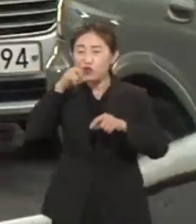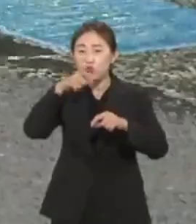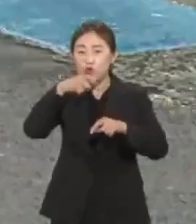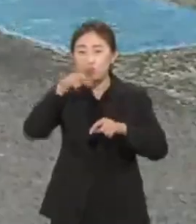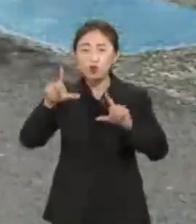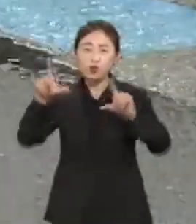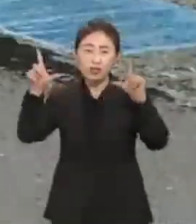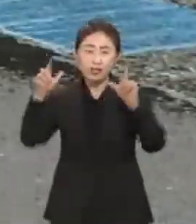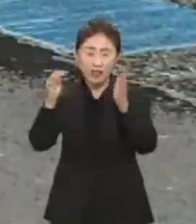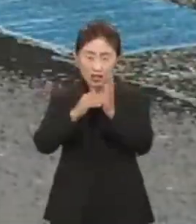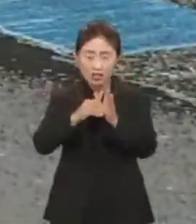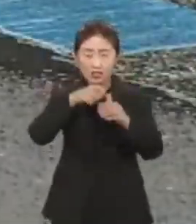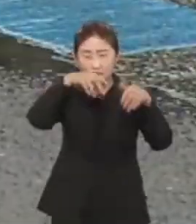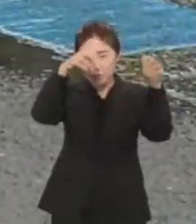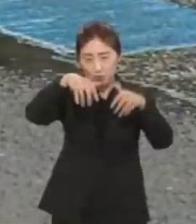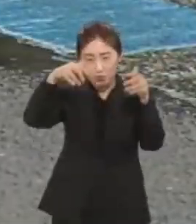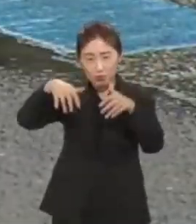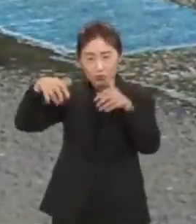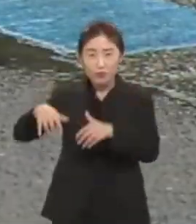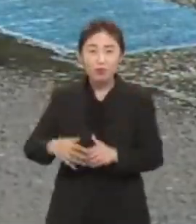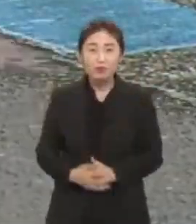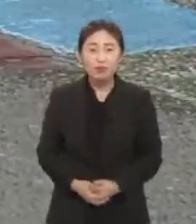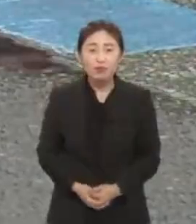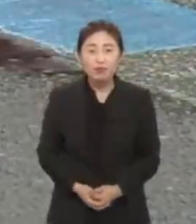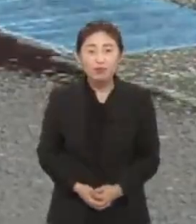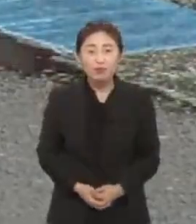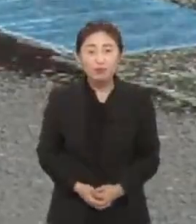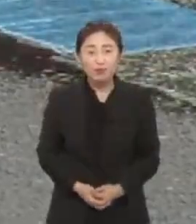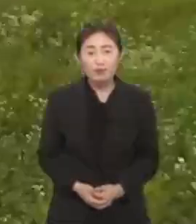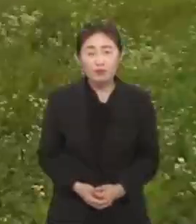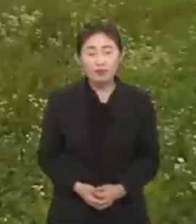대체로 흐린 가운데 비 소식이 이어지겠습니다